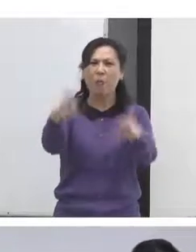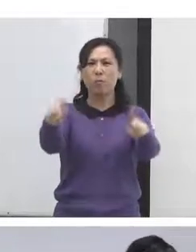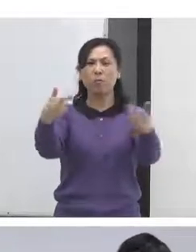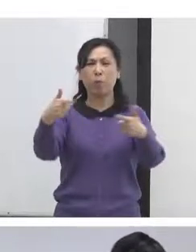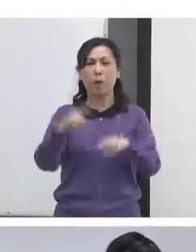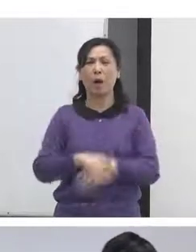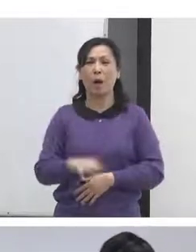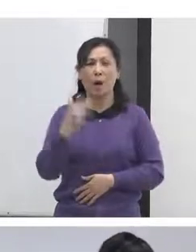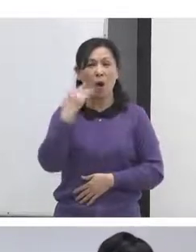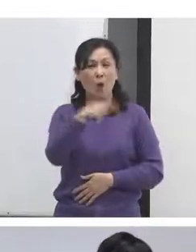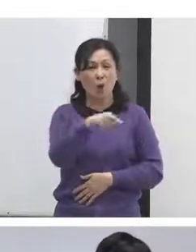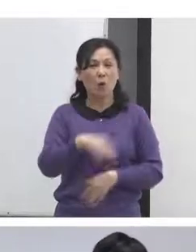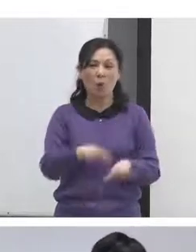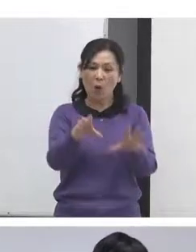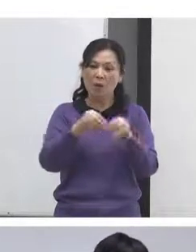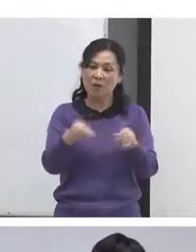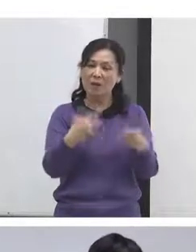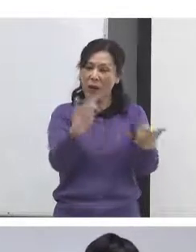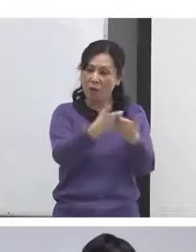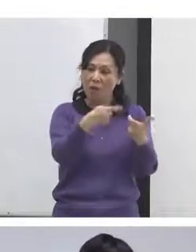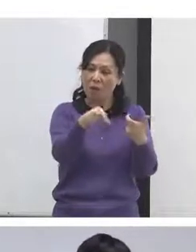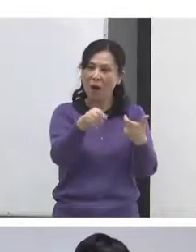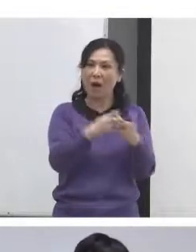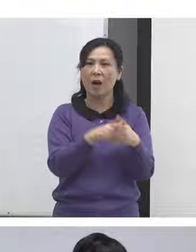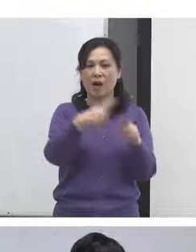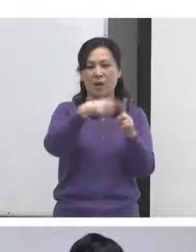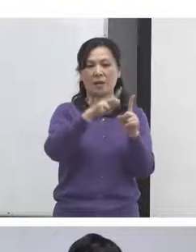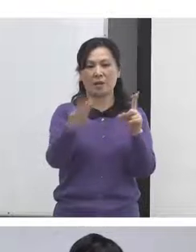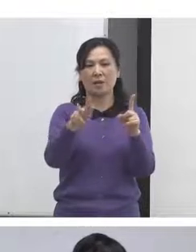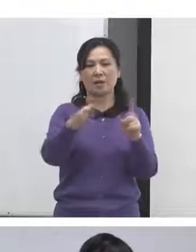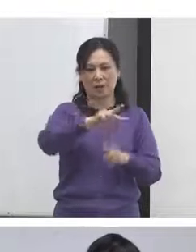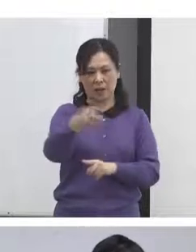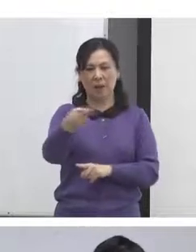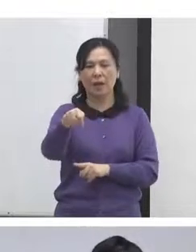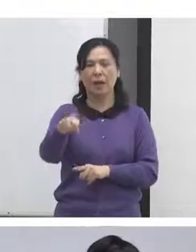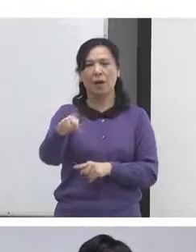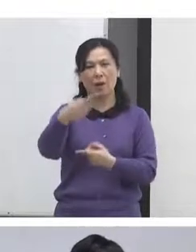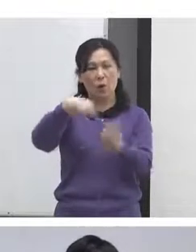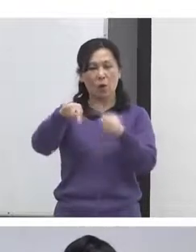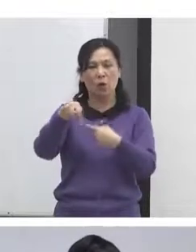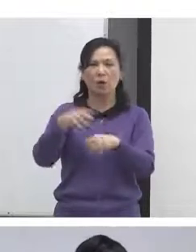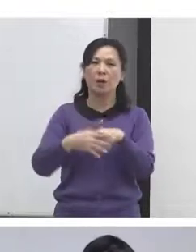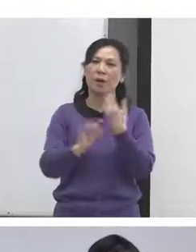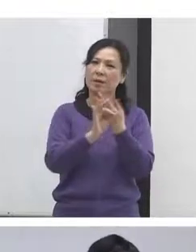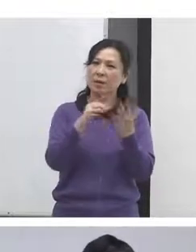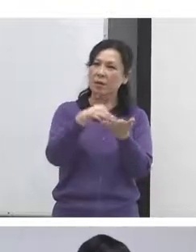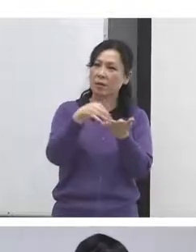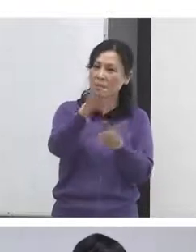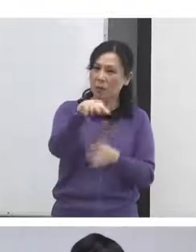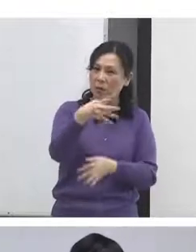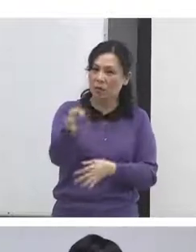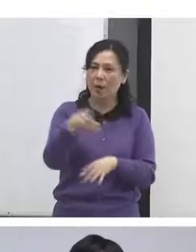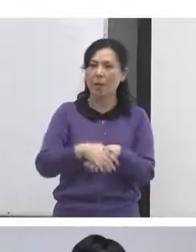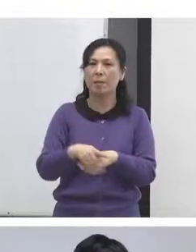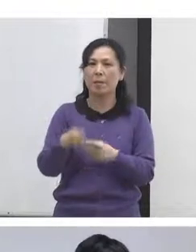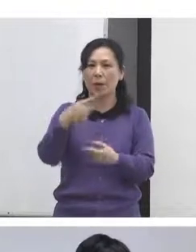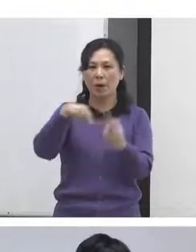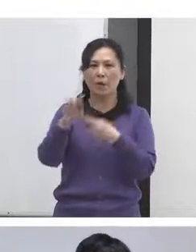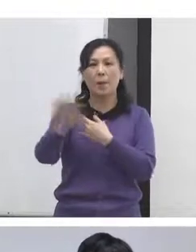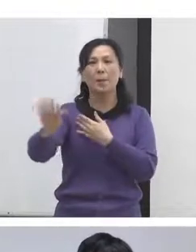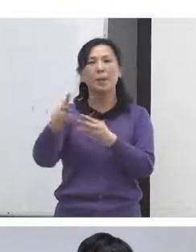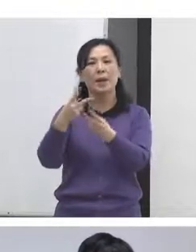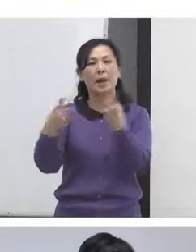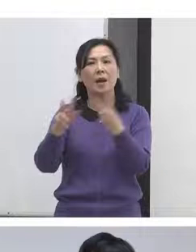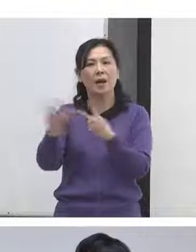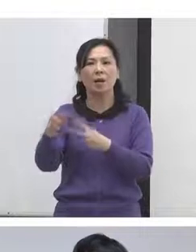子符合这样的资料，其实它是很容易被程式处理的，所以它有机会被转换成，譬如说 Excel 转换成 JSON， 转换成其他格式，让